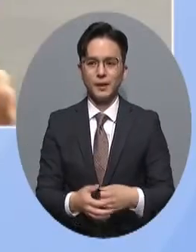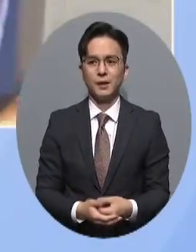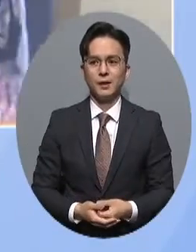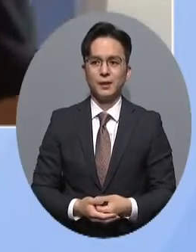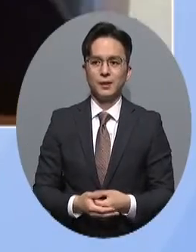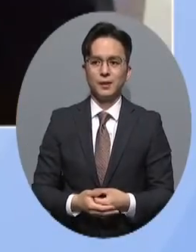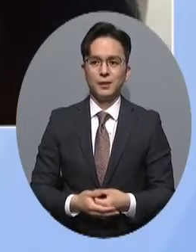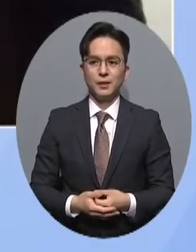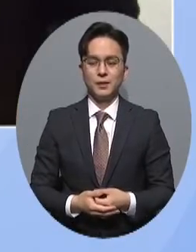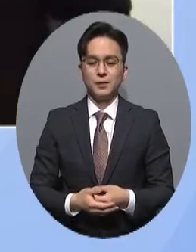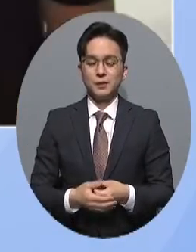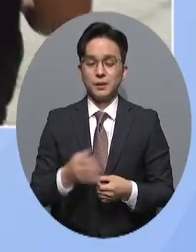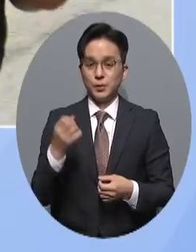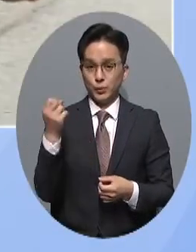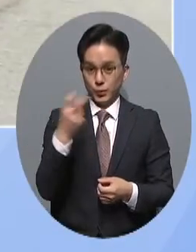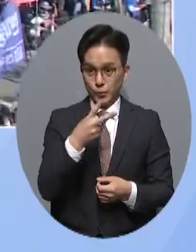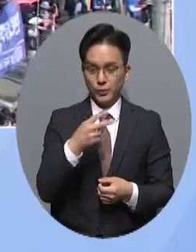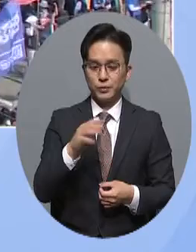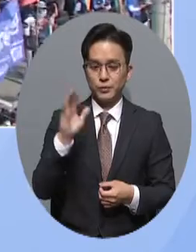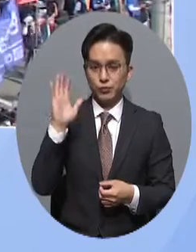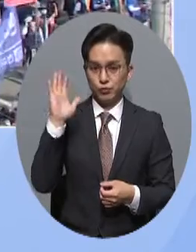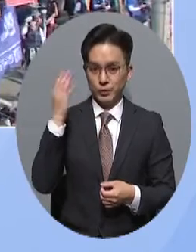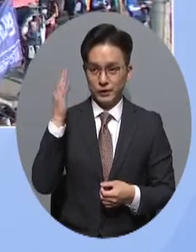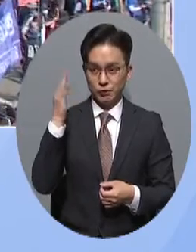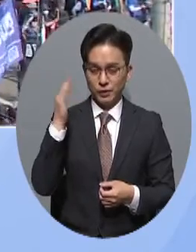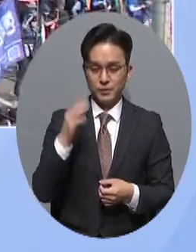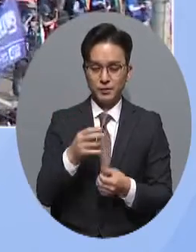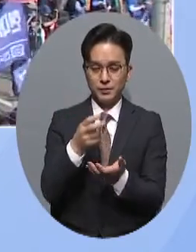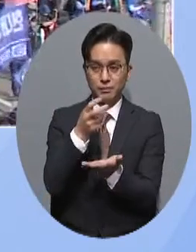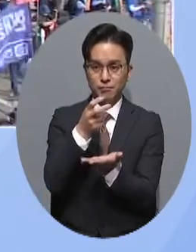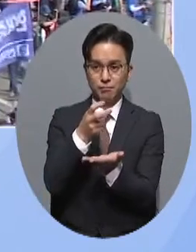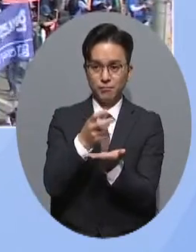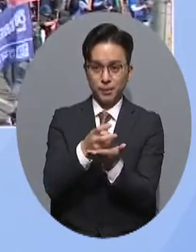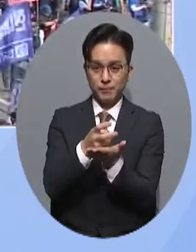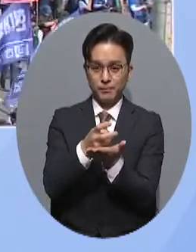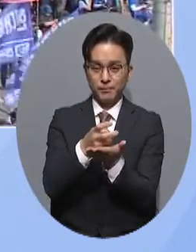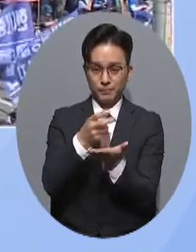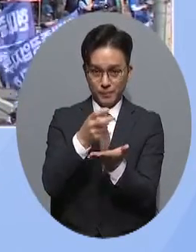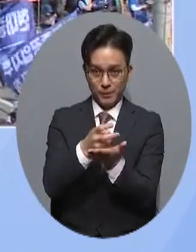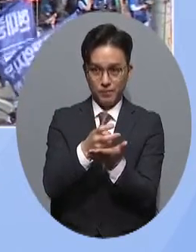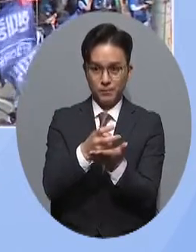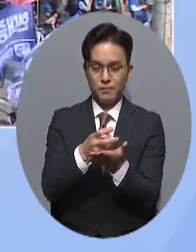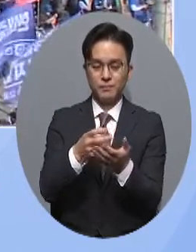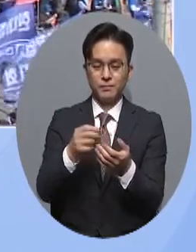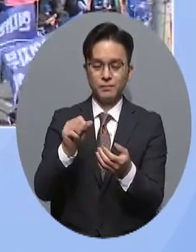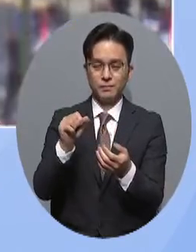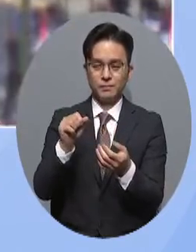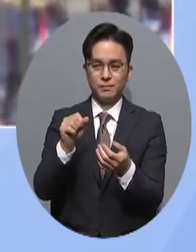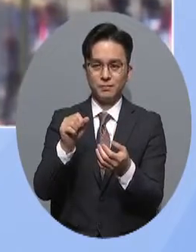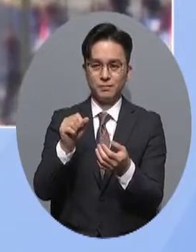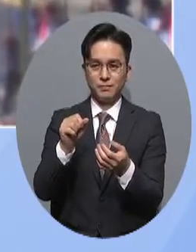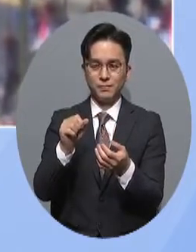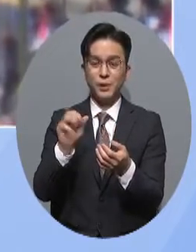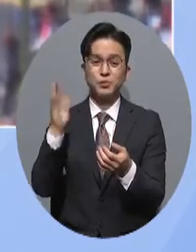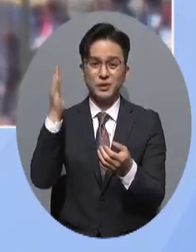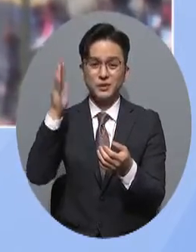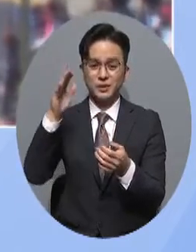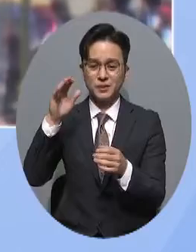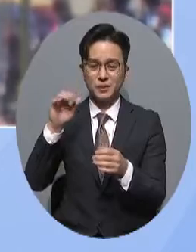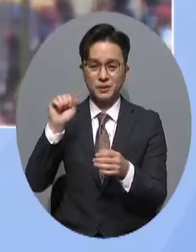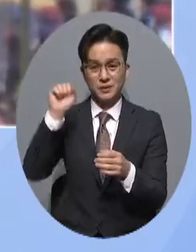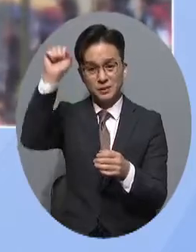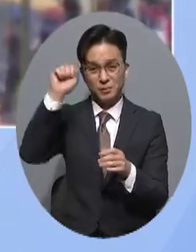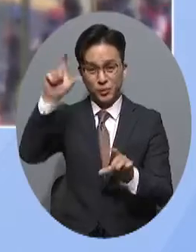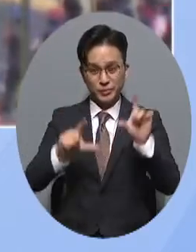민사상 손해배상 청구도 못하고 형사상 어떤 폭력이나 행위에 대해도 면책 받습니다 근데 지금 같은 경우에는 오히려 아까는 뭐